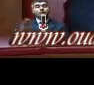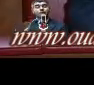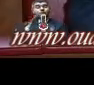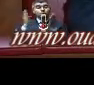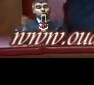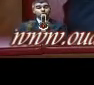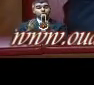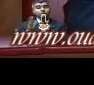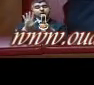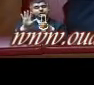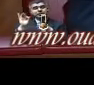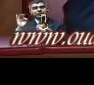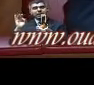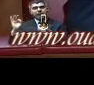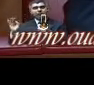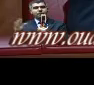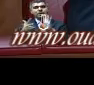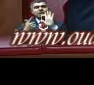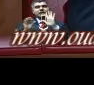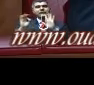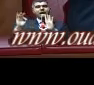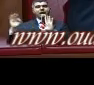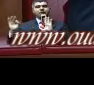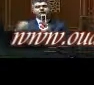بين 60 و70000.